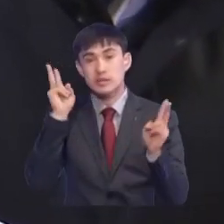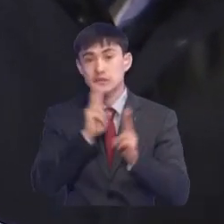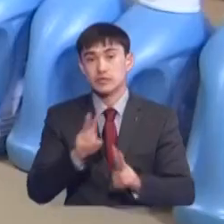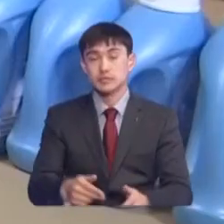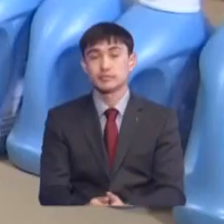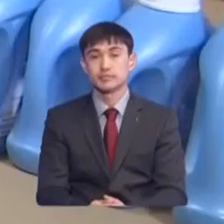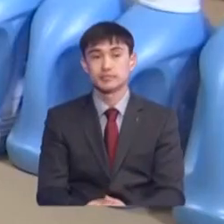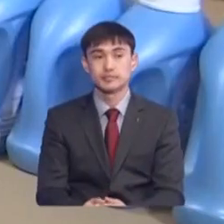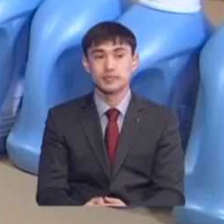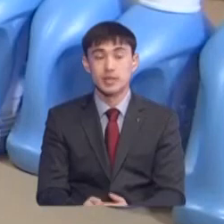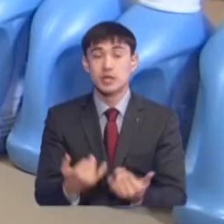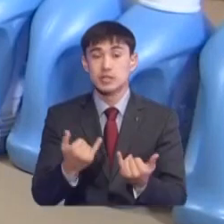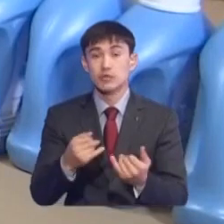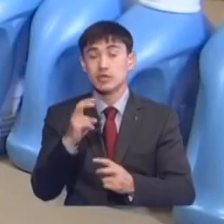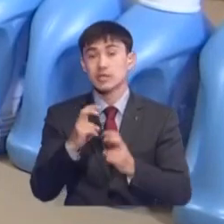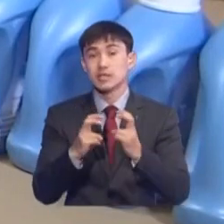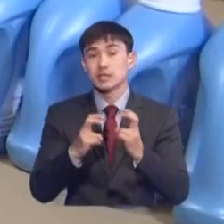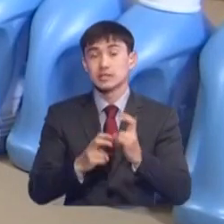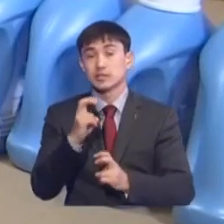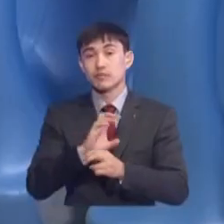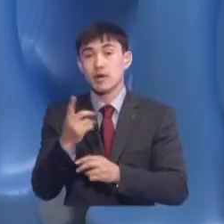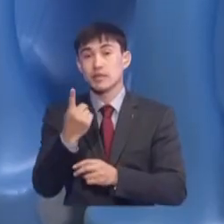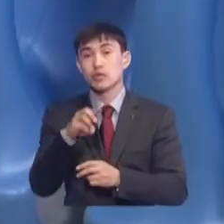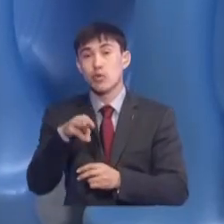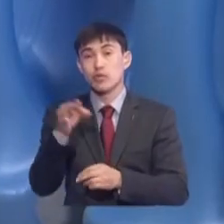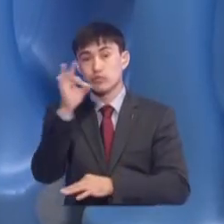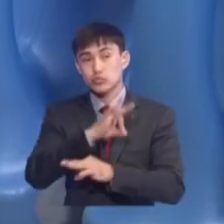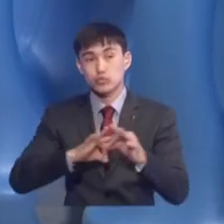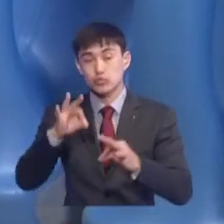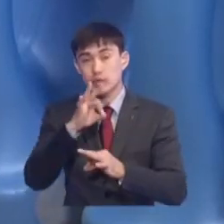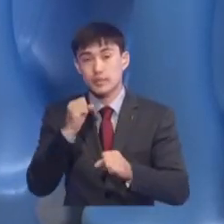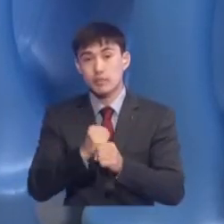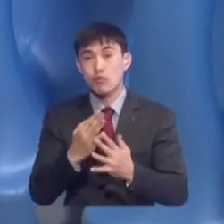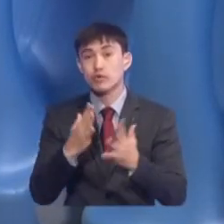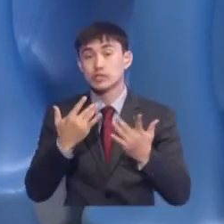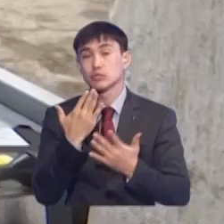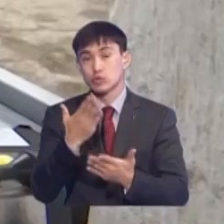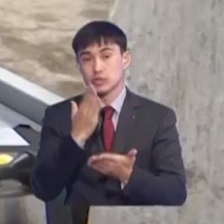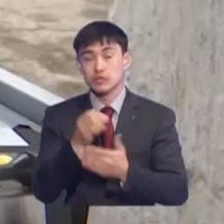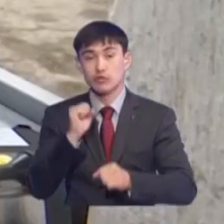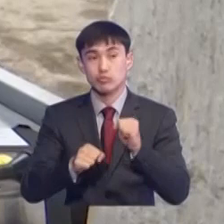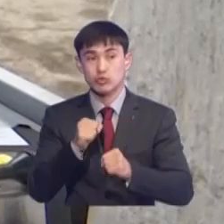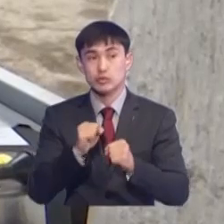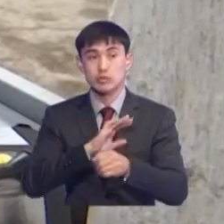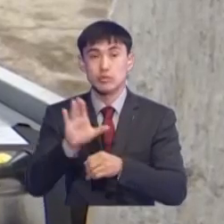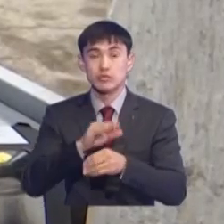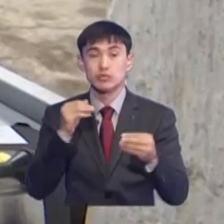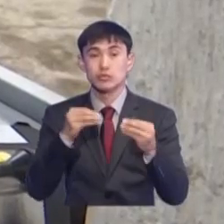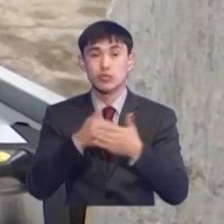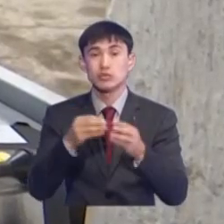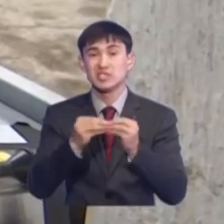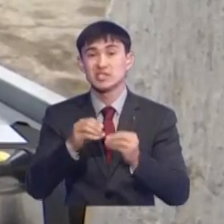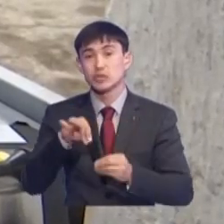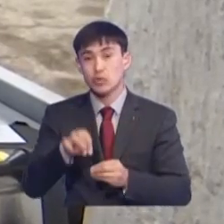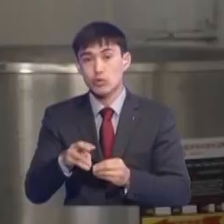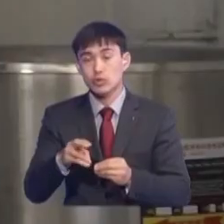неизвестно сегодня в цеху изготавливают ону тонну бытовой химии в сутки но при увеличении спроса есть возможность производить до 10 тонн моющих